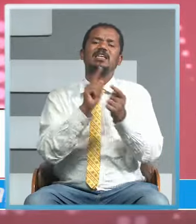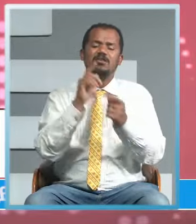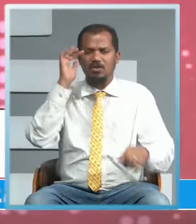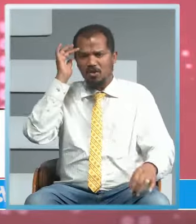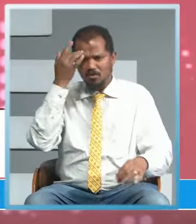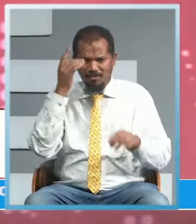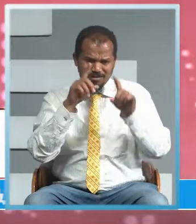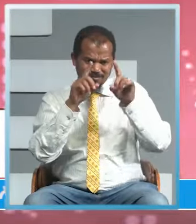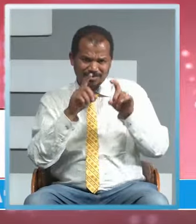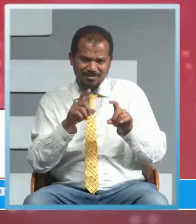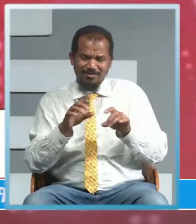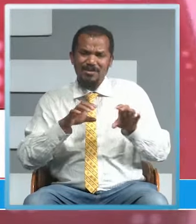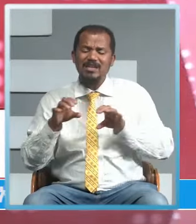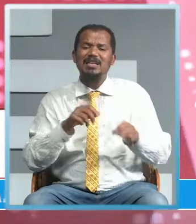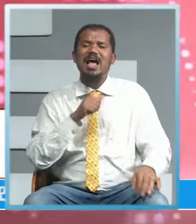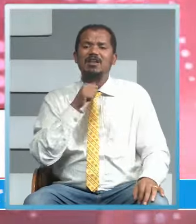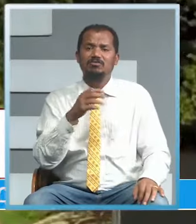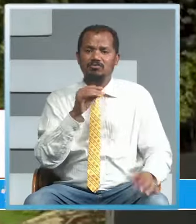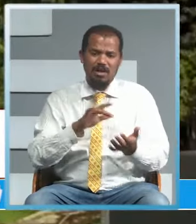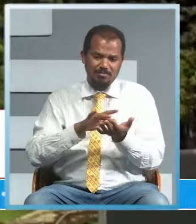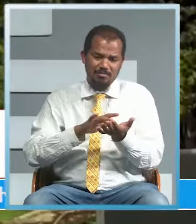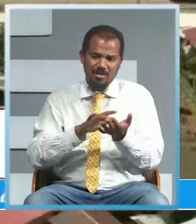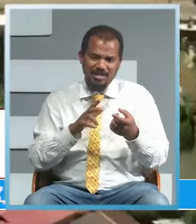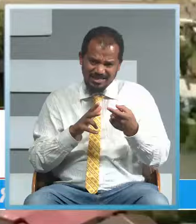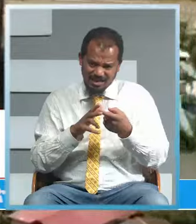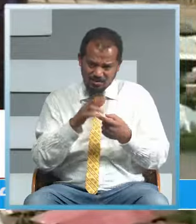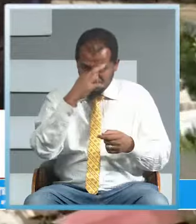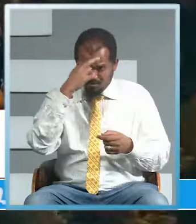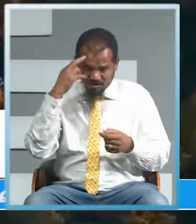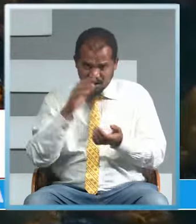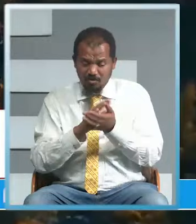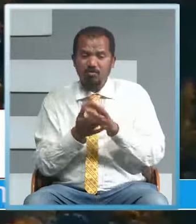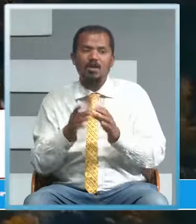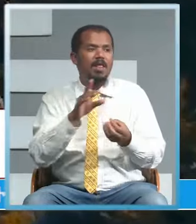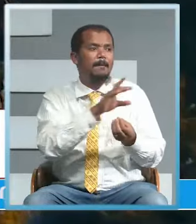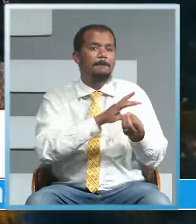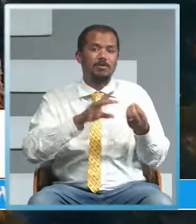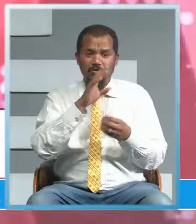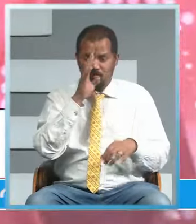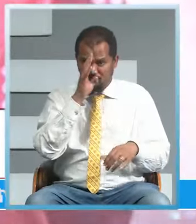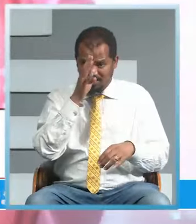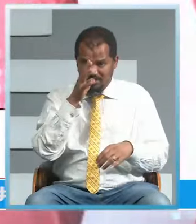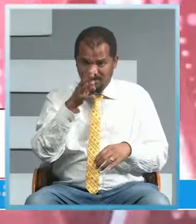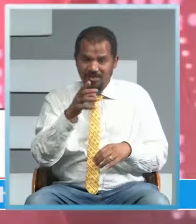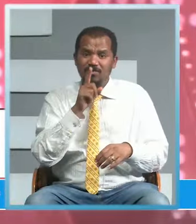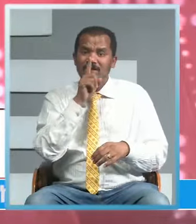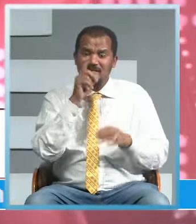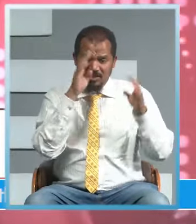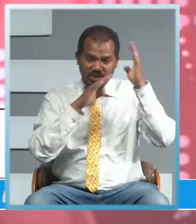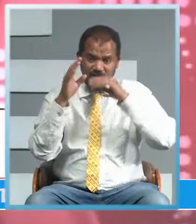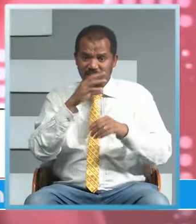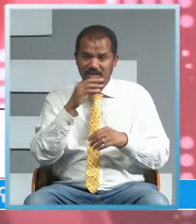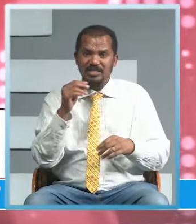ህሙማን ምርመራ እንዳያደርጉና መድኃኒት እንዲያቋርጡ ምክንያት ሆኗል። በክልሉ በተፈጠረው የጸጥታ